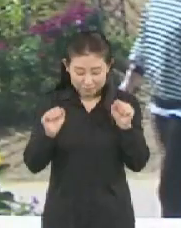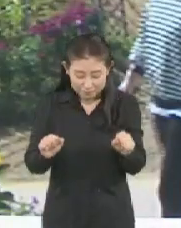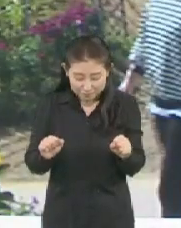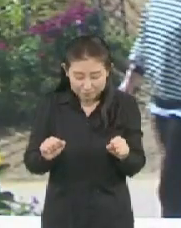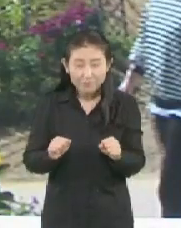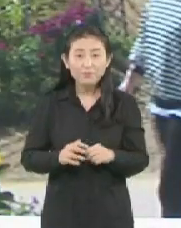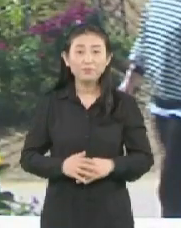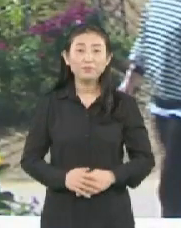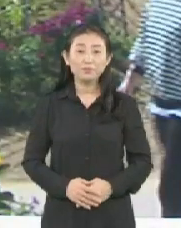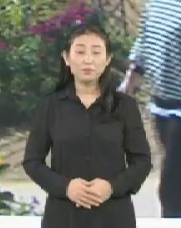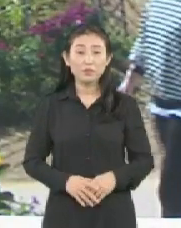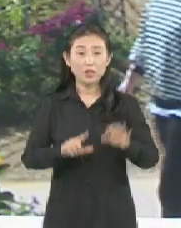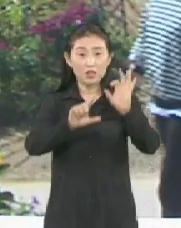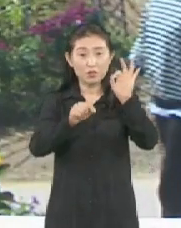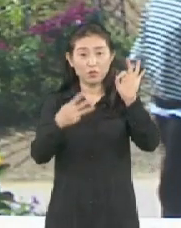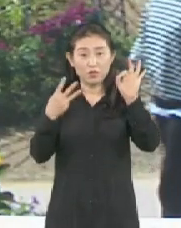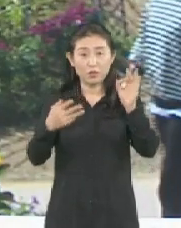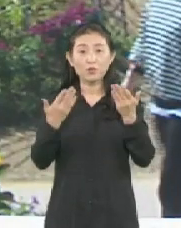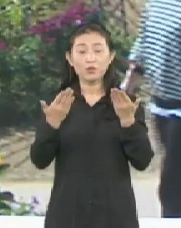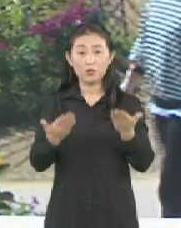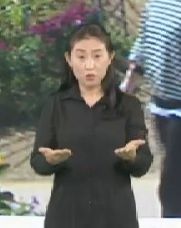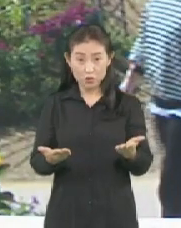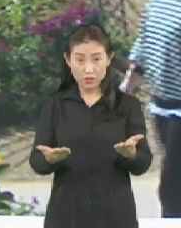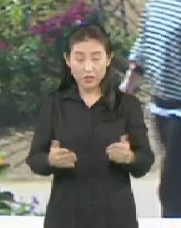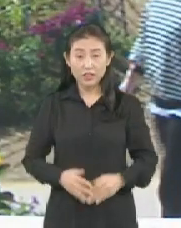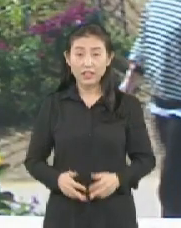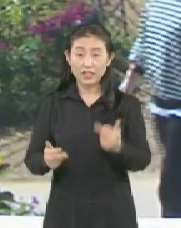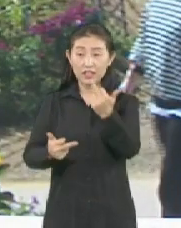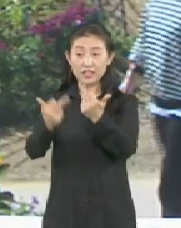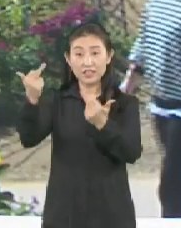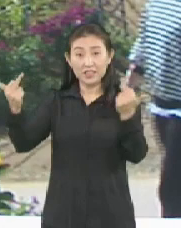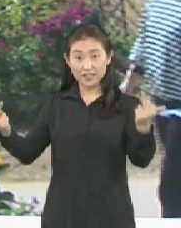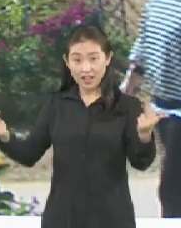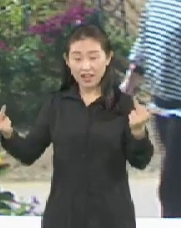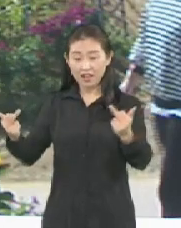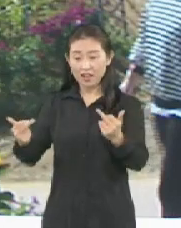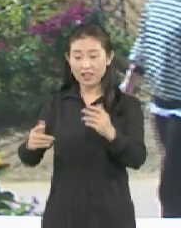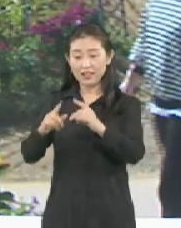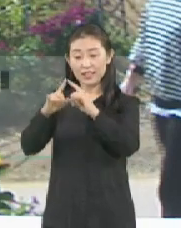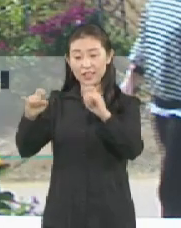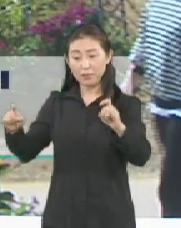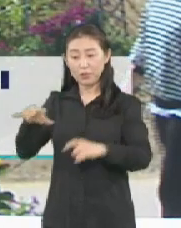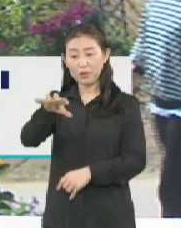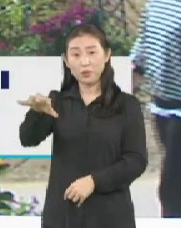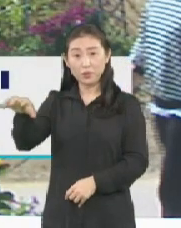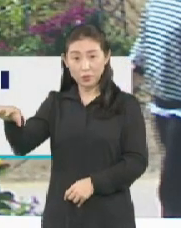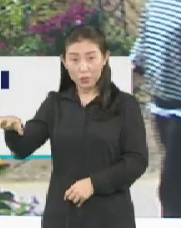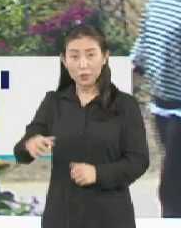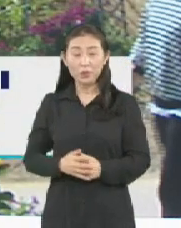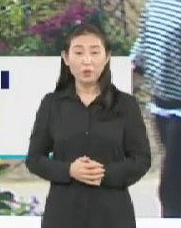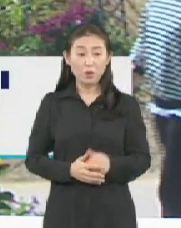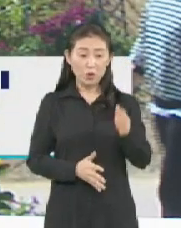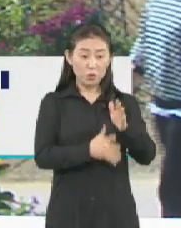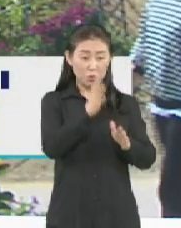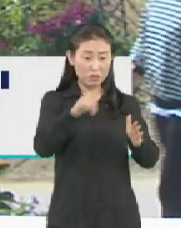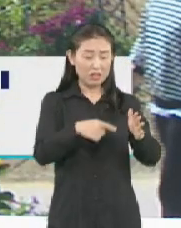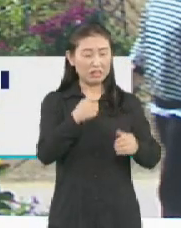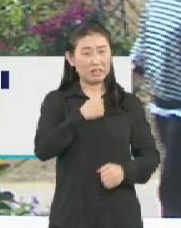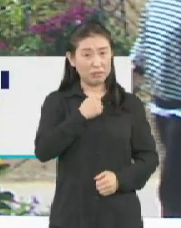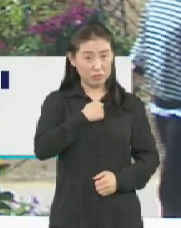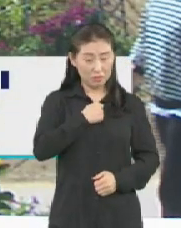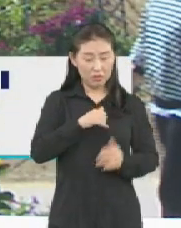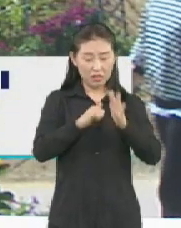여러분 안녕하십니까? 개천절 휴일인 오늘 주요 캠핑장은 답답한 도심에서 벗어나 자연 속 여유를 즐기려는 가족